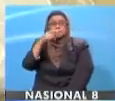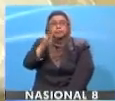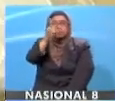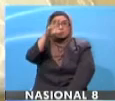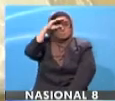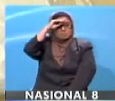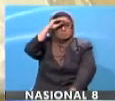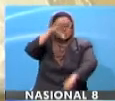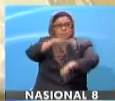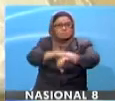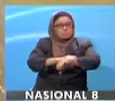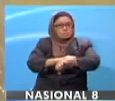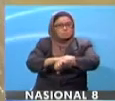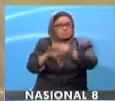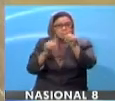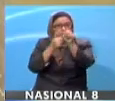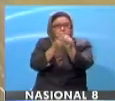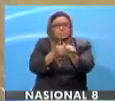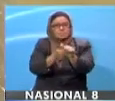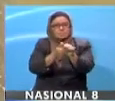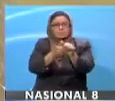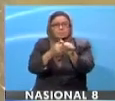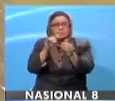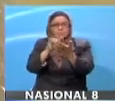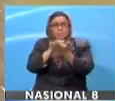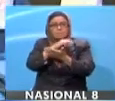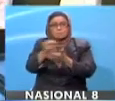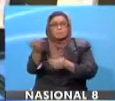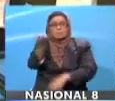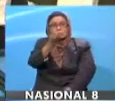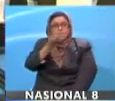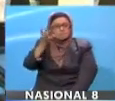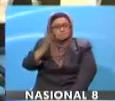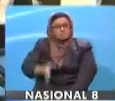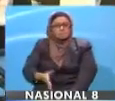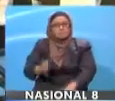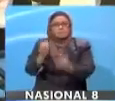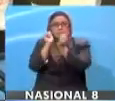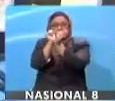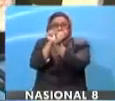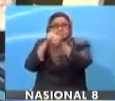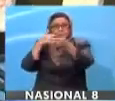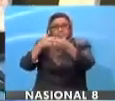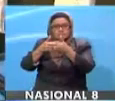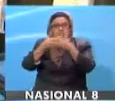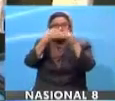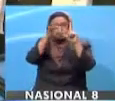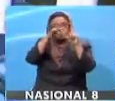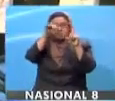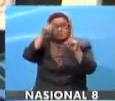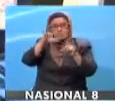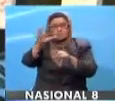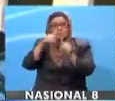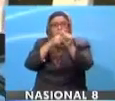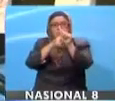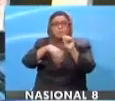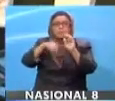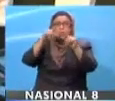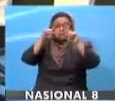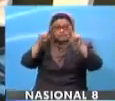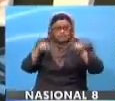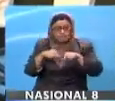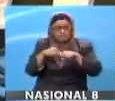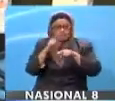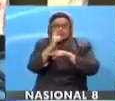itu. Keempat-empat suspek kini direman sehingga 18 Mei ini untuk siasatan lanjut mengikut Seksyen 39B dalam kurungan